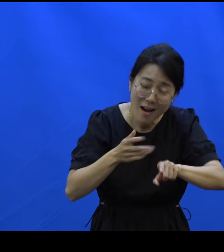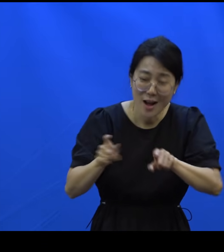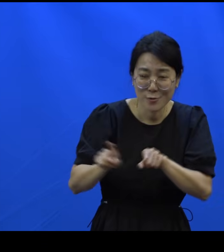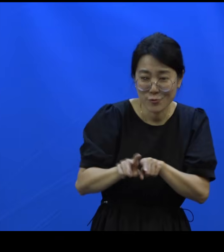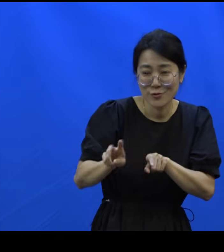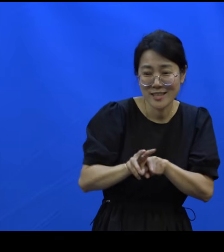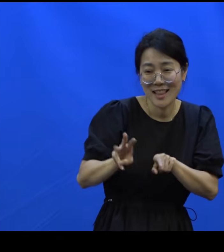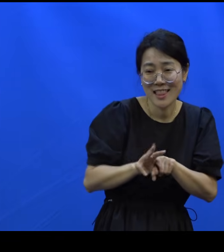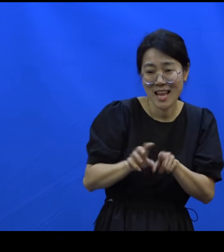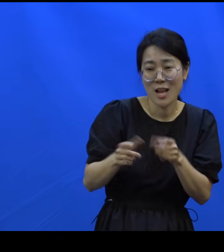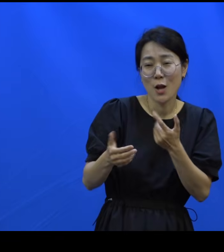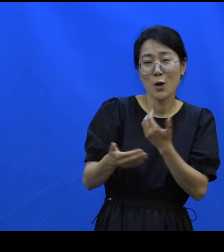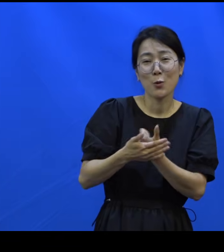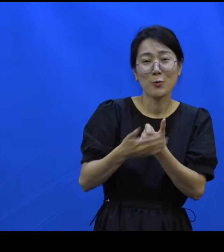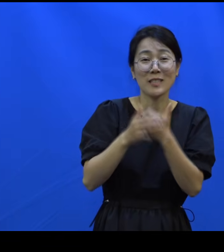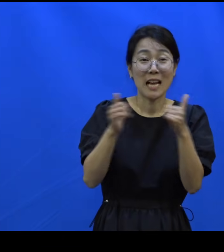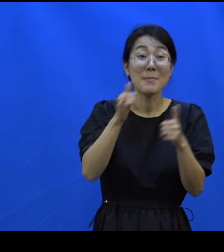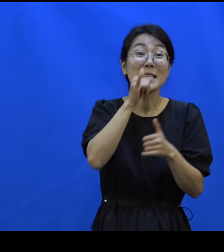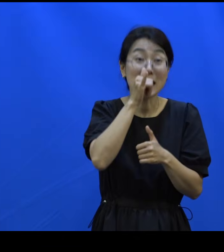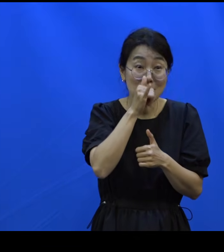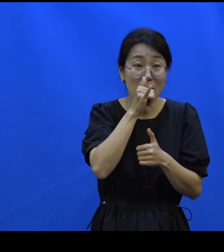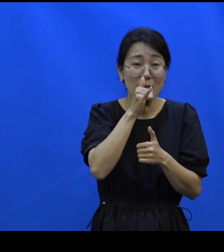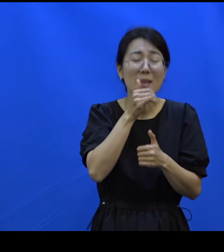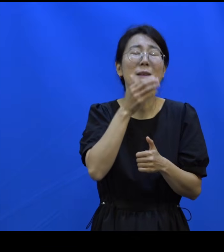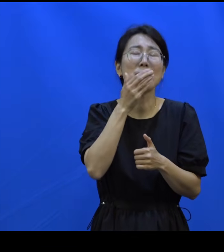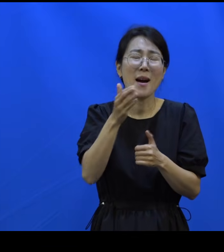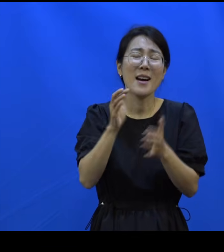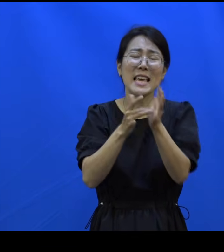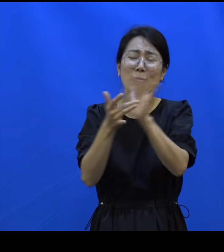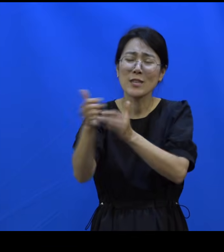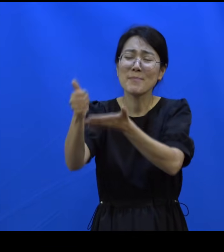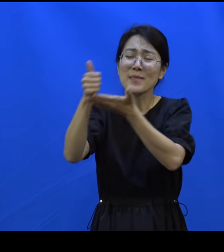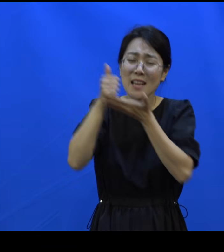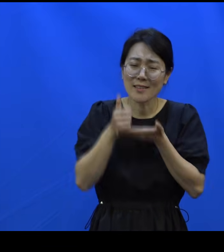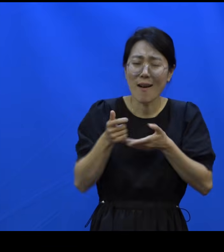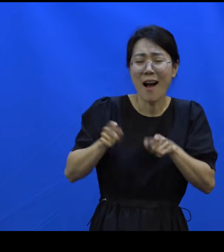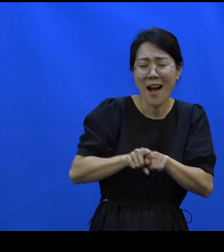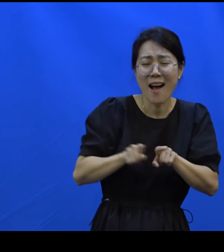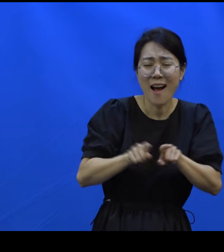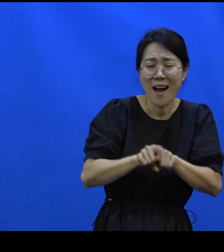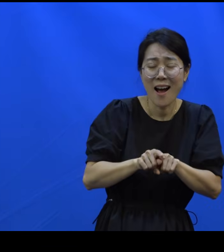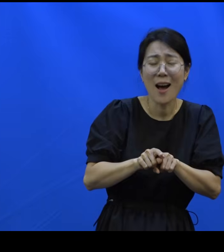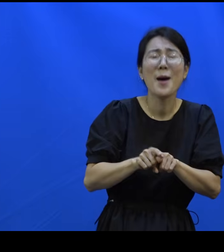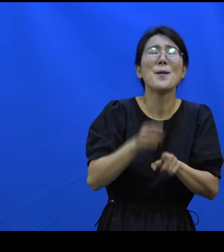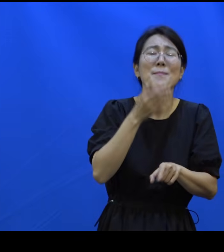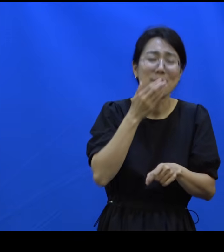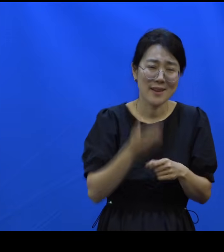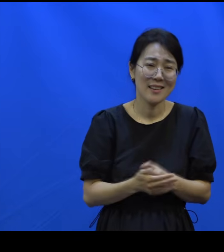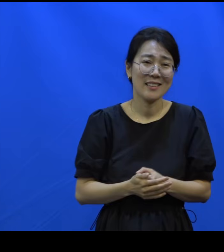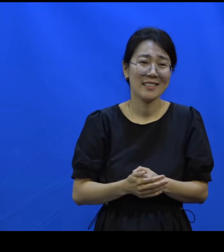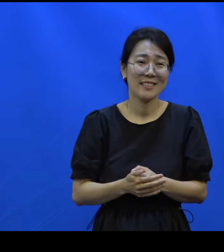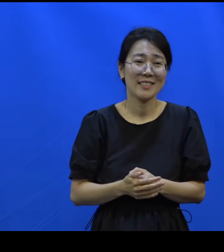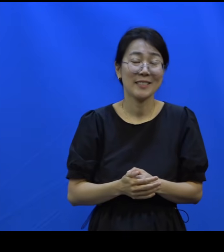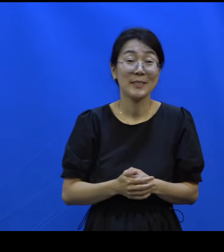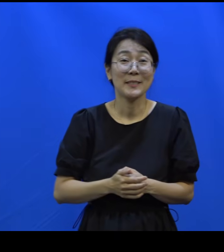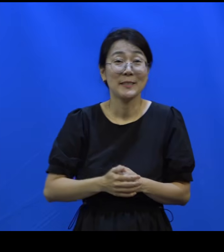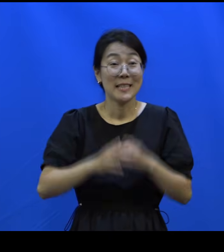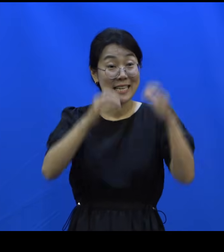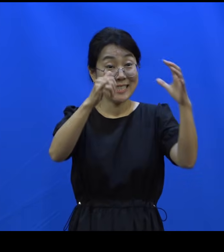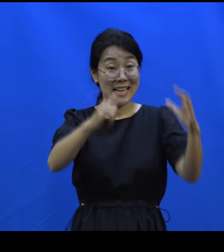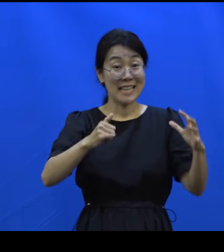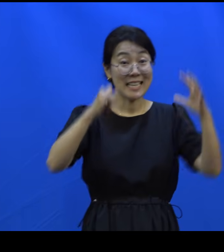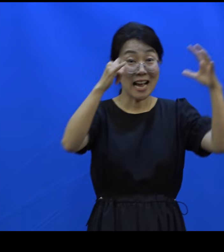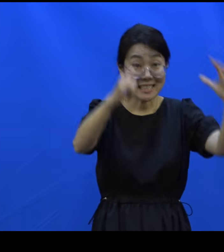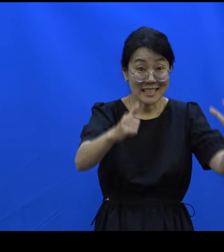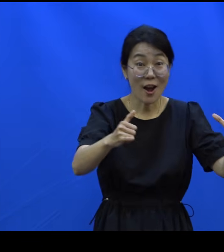재현해내는 그 노력을 우리가 한다면 세상은 얼마든지 변화시킬 수 있다는 것입니다. 이런 세상에서는